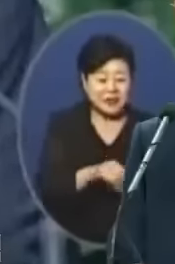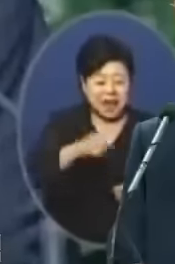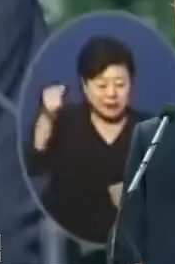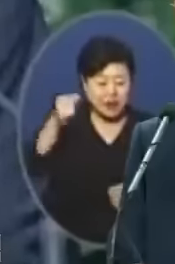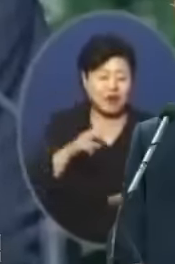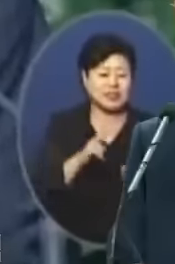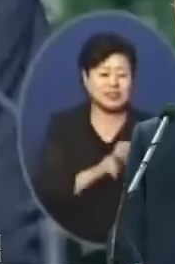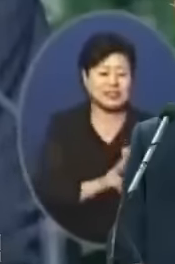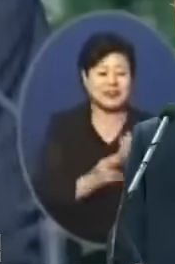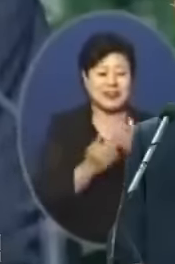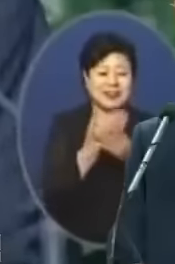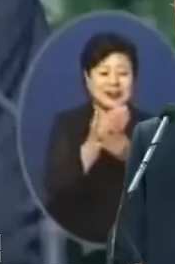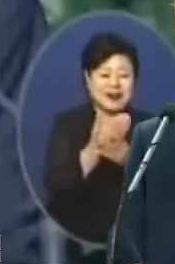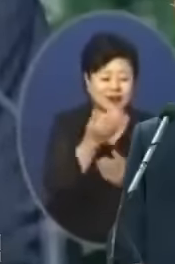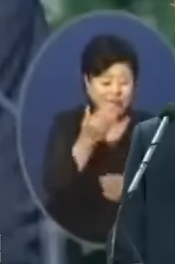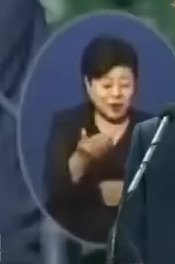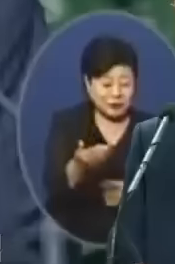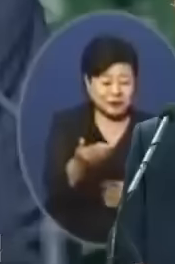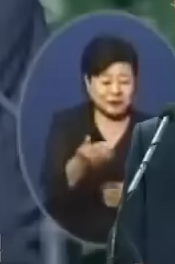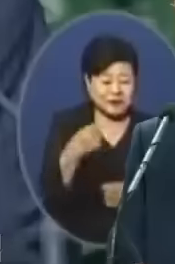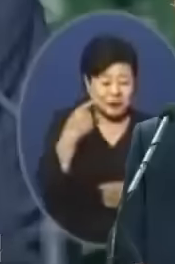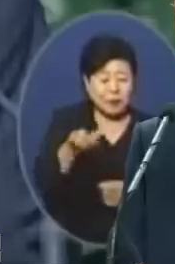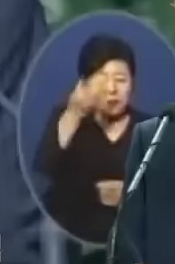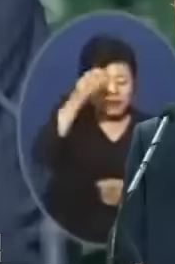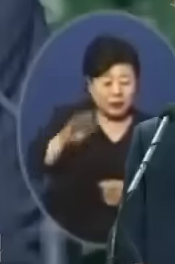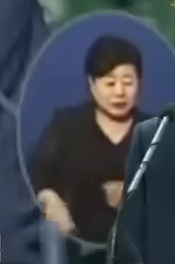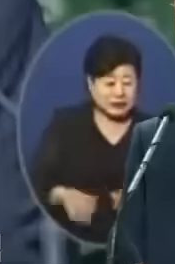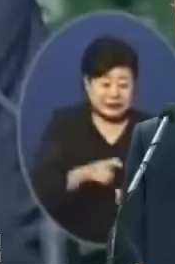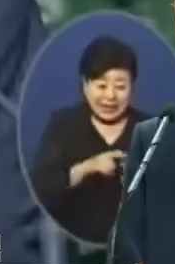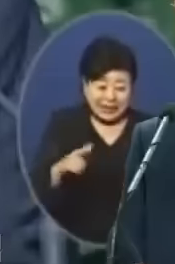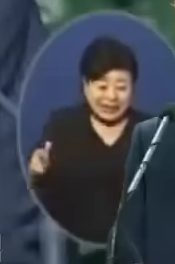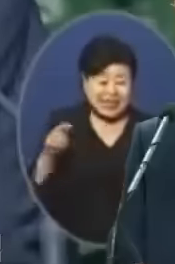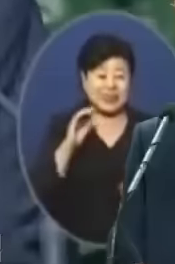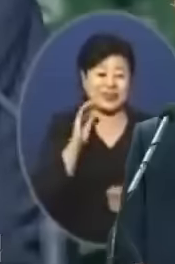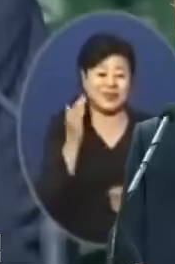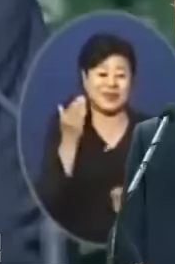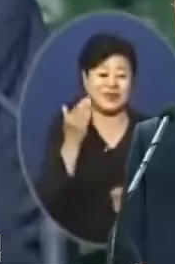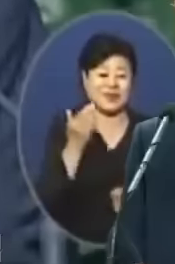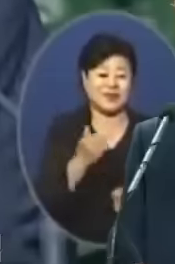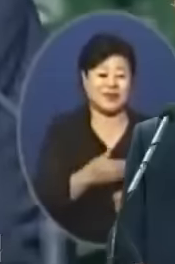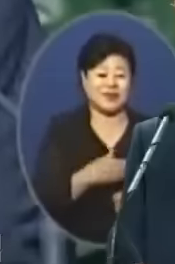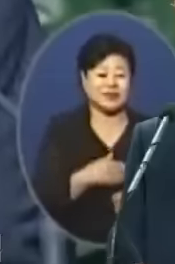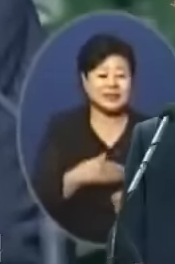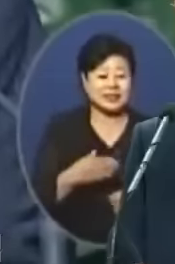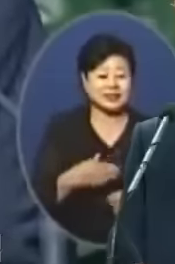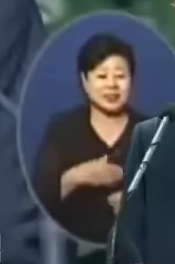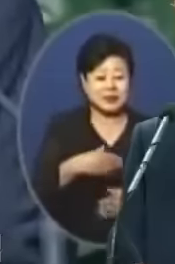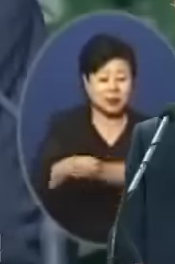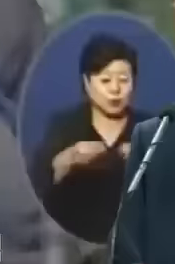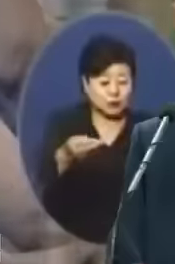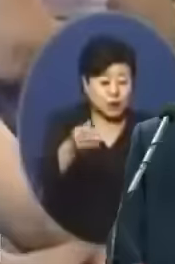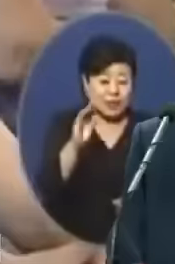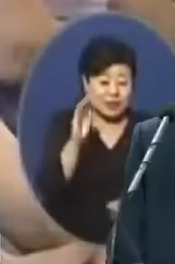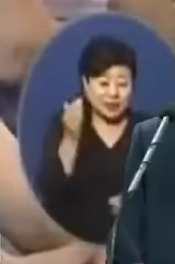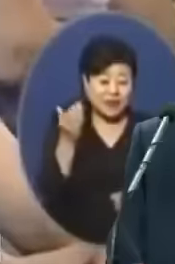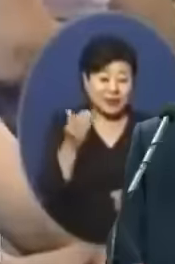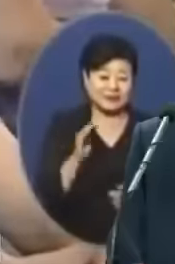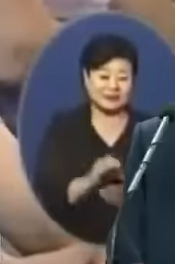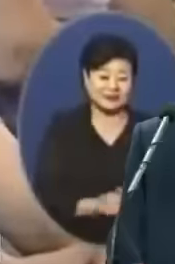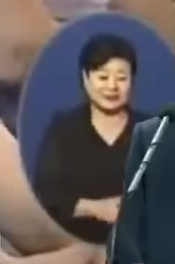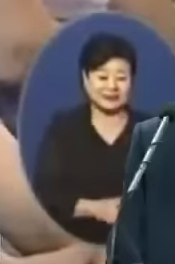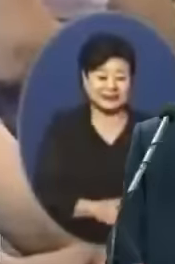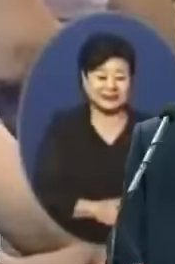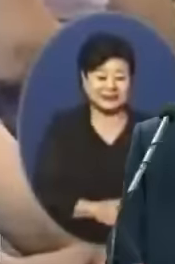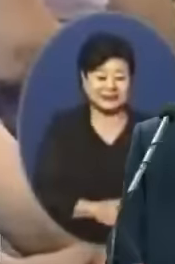통과되고 기적이 일어나고, 여러분은 머리가 되고 꼬리 되지 않고 위에 있고 아래가 내려가지 않고 남에게 구워주지라도 꾸지 않는 사람이 될